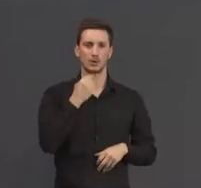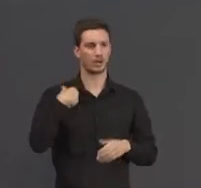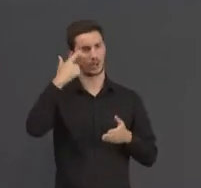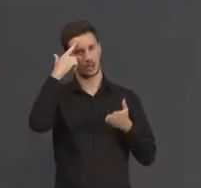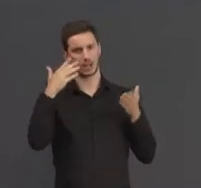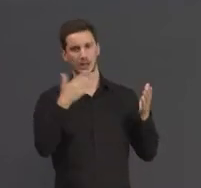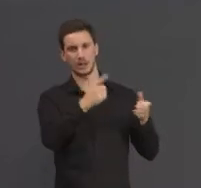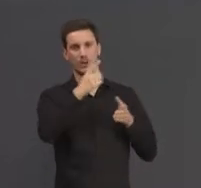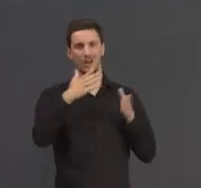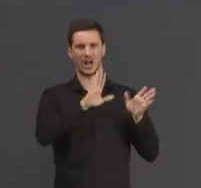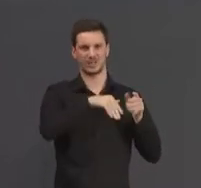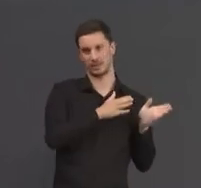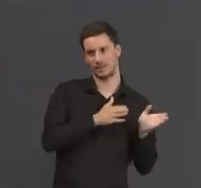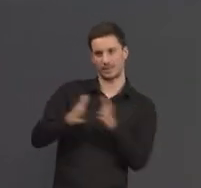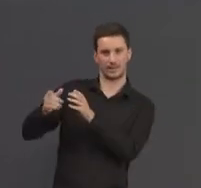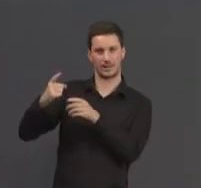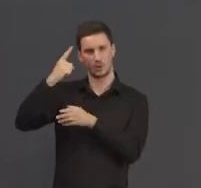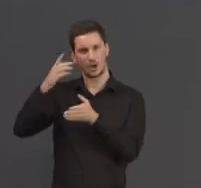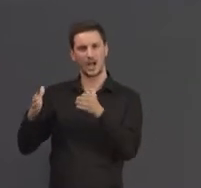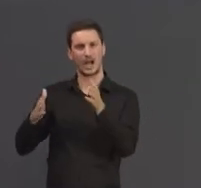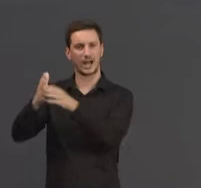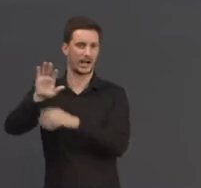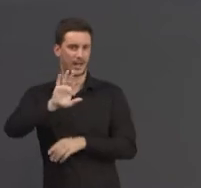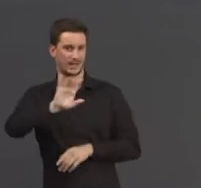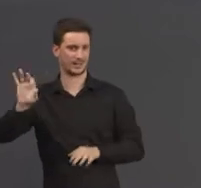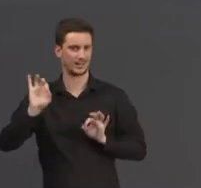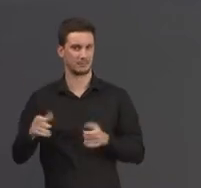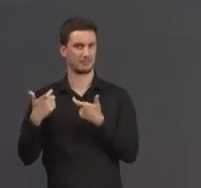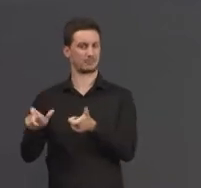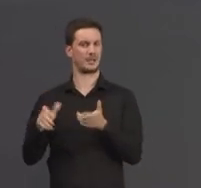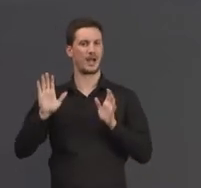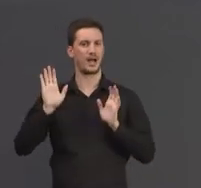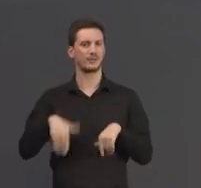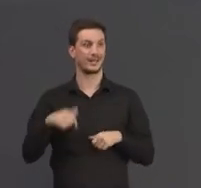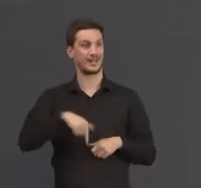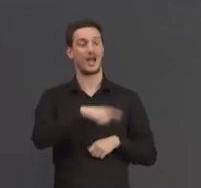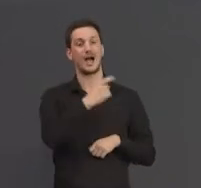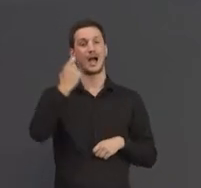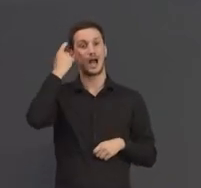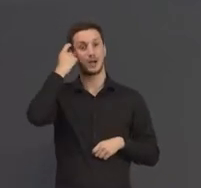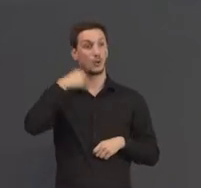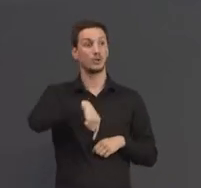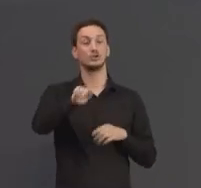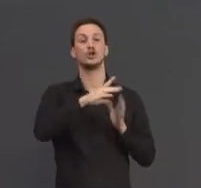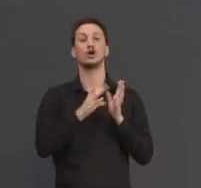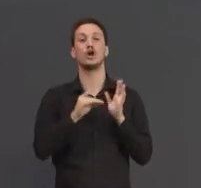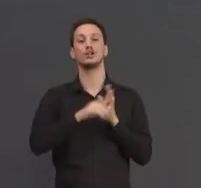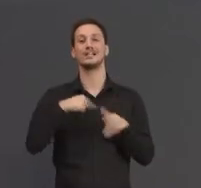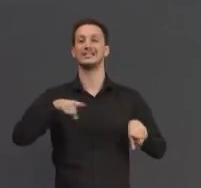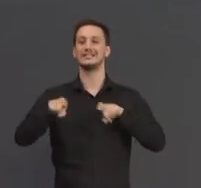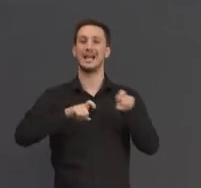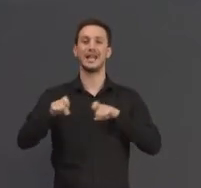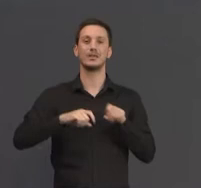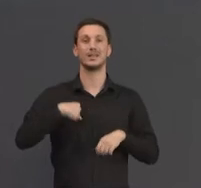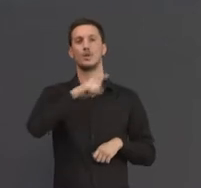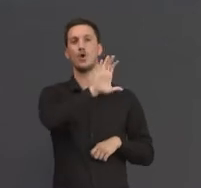i fer una carrera de lletres. De fet, vaig llegir que l'estudiant que aquest any ha tret la nota de selectivitat més alta